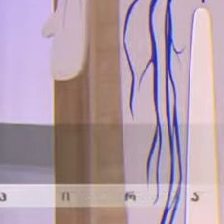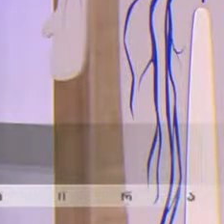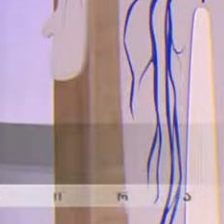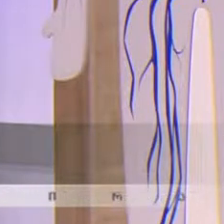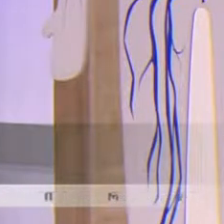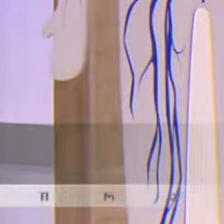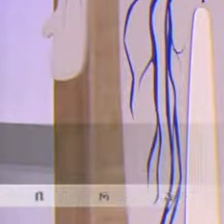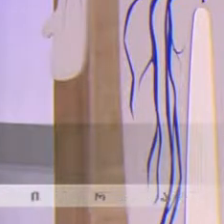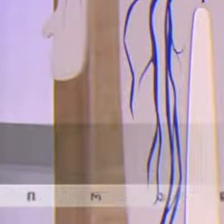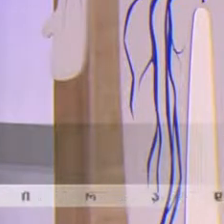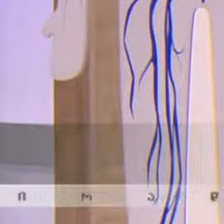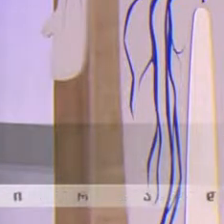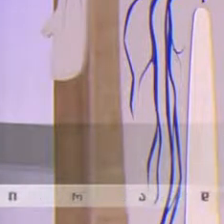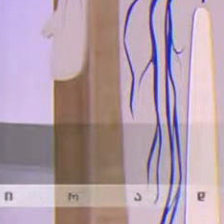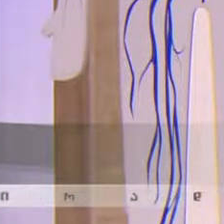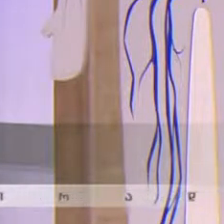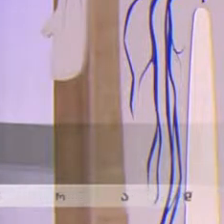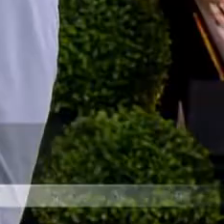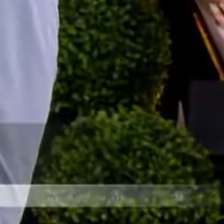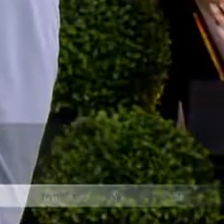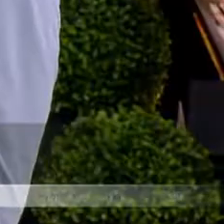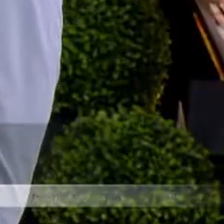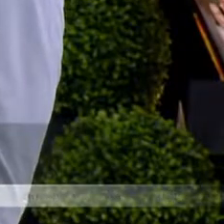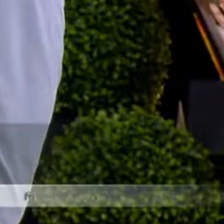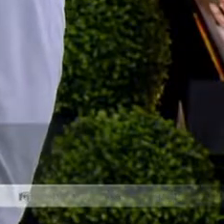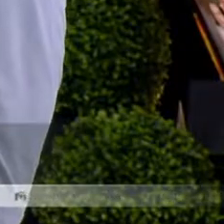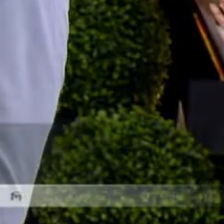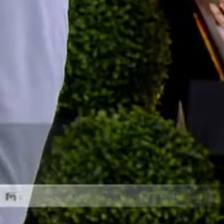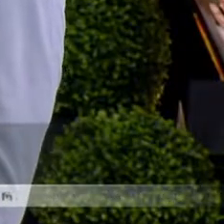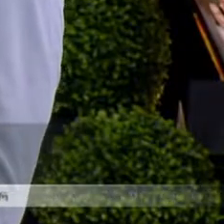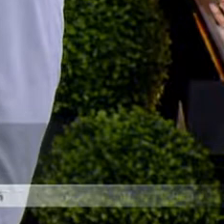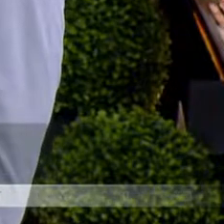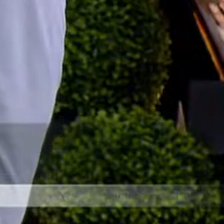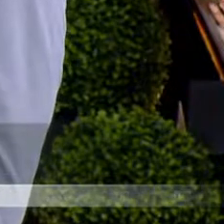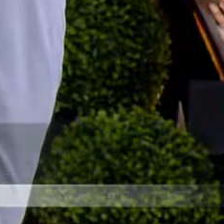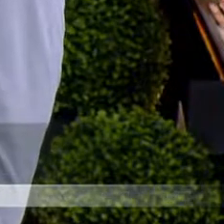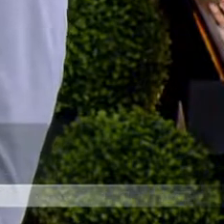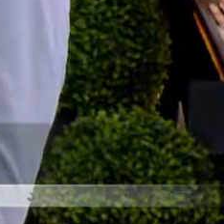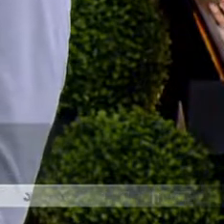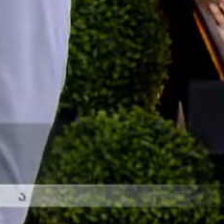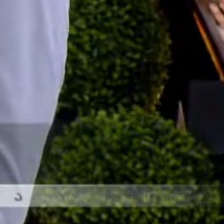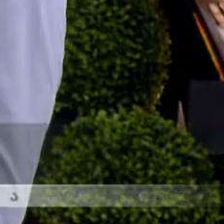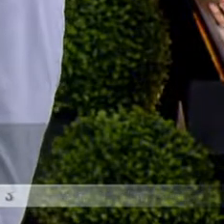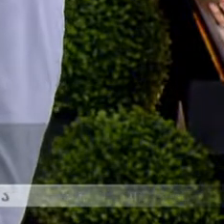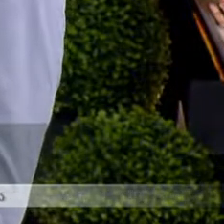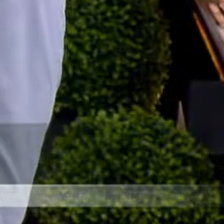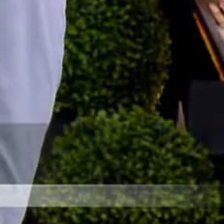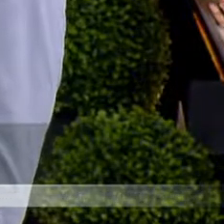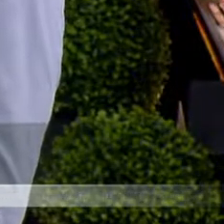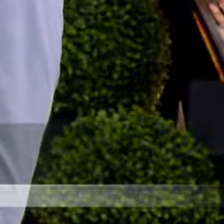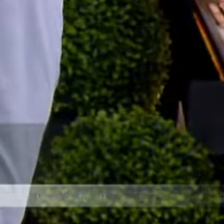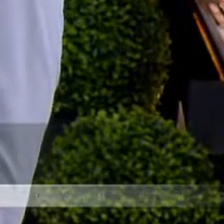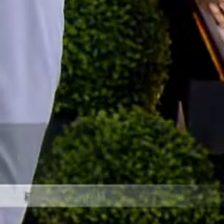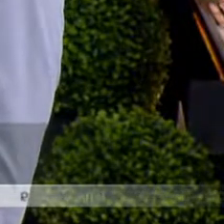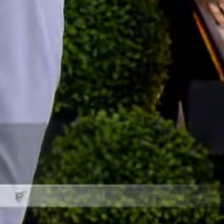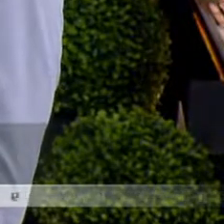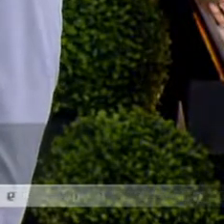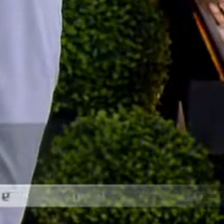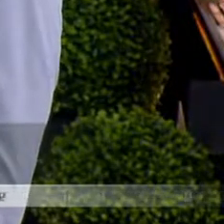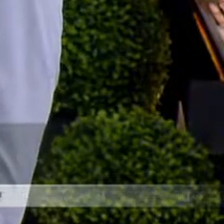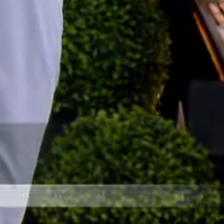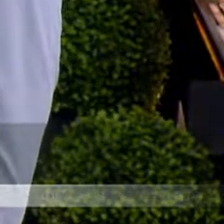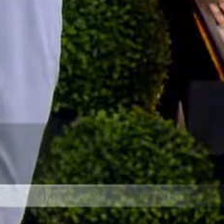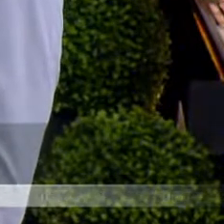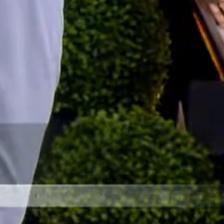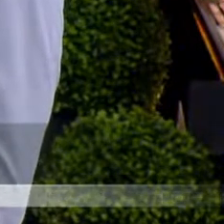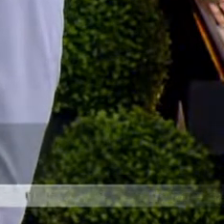მაინც მიზეზი ვეძებოთ წინაპრებში. ეს იშვიათად ხდება, რა თქმა უნდა. ძირითად შემთხვევაში ყველა ჰემოფილის მქონე